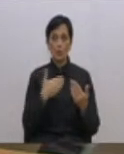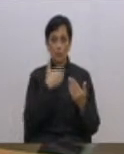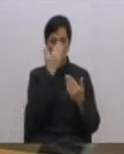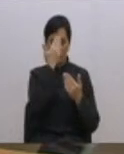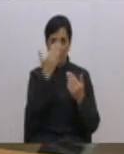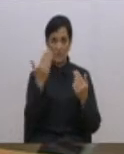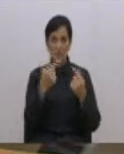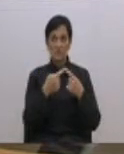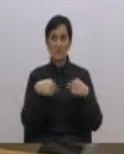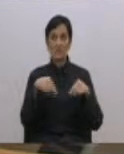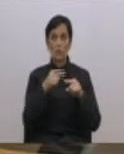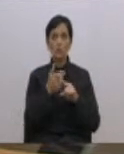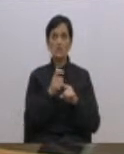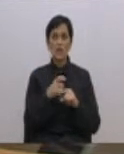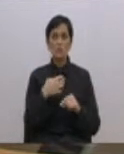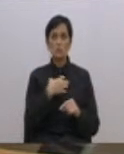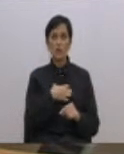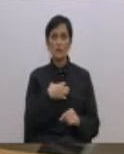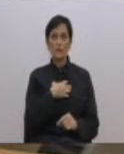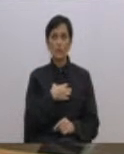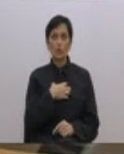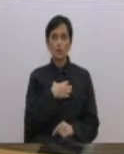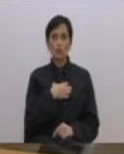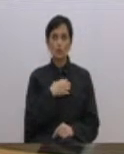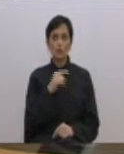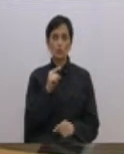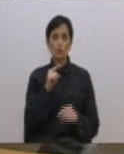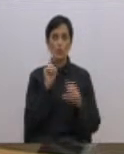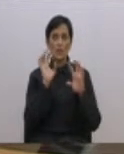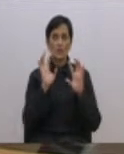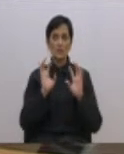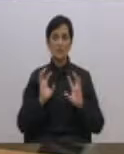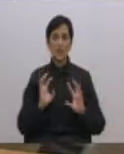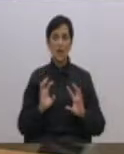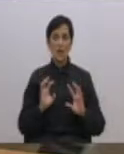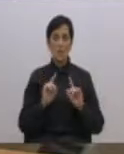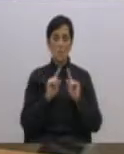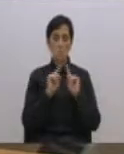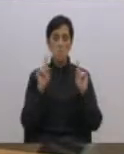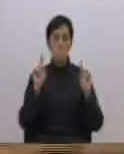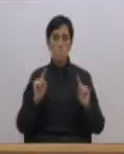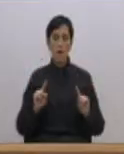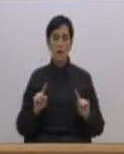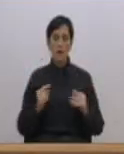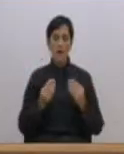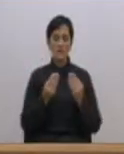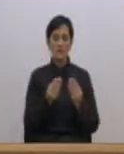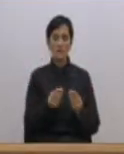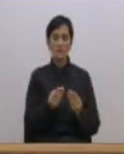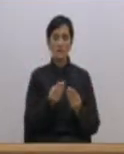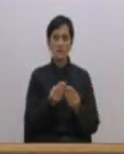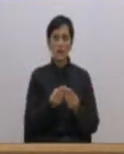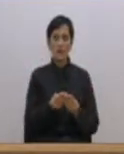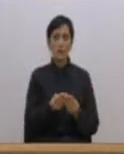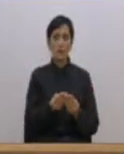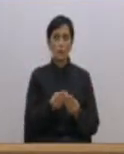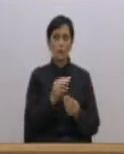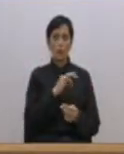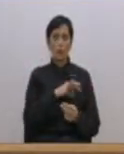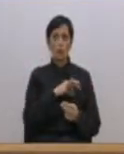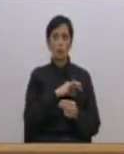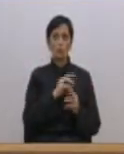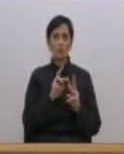საზოგადოებას. ძალიან მნიშვნელოვანი საკანონმდებლო პაკეტი იქნა წარმოდგენილი